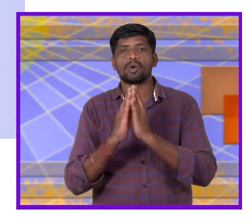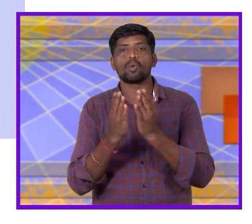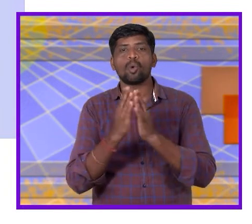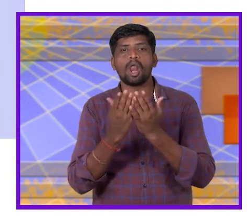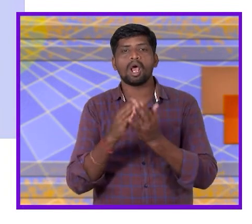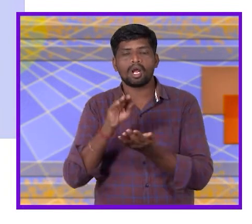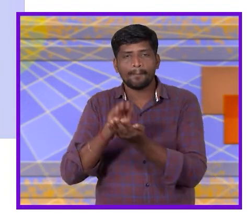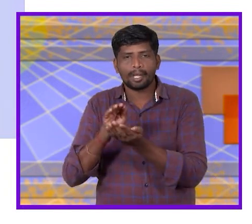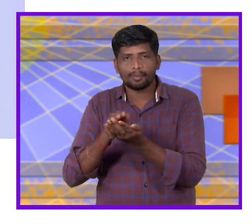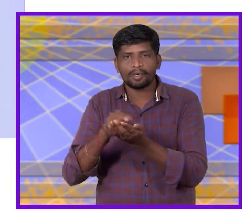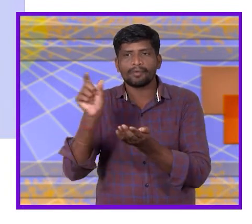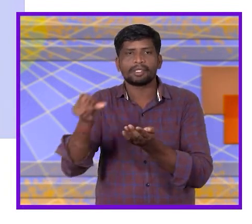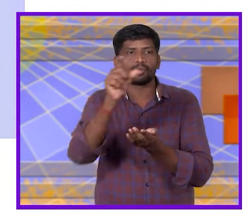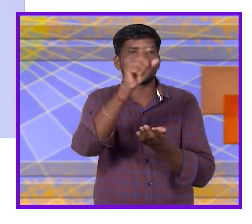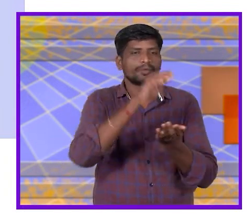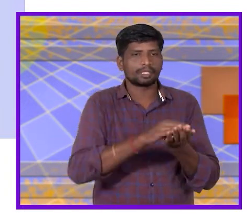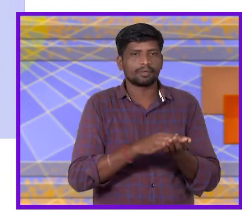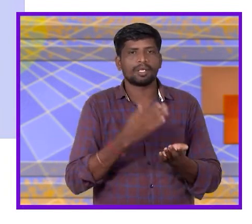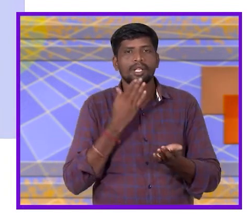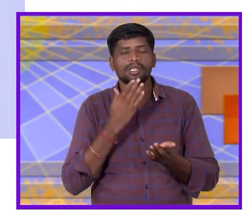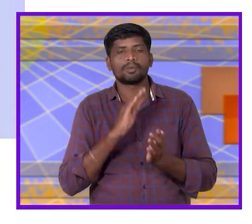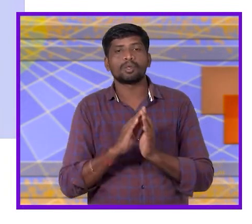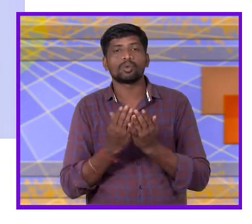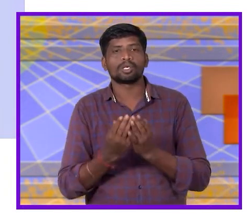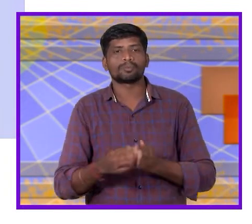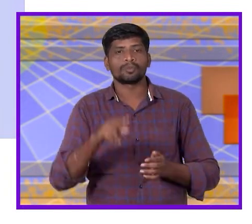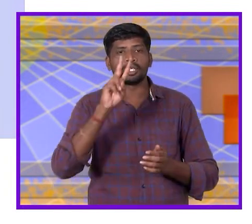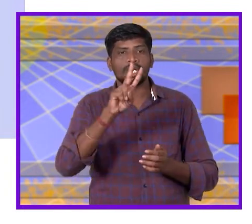பேணி பாதுகாக்கப்படுகிறது. தமிழ் நூல்கள் மட்டும்